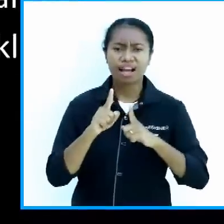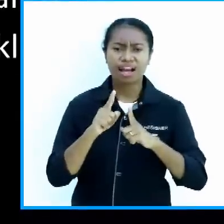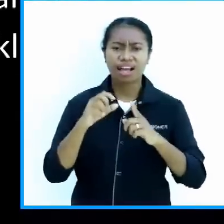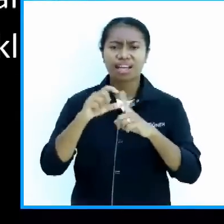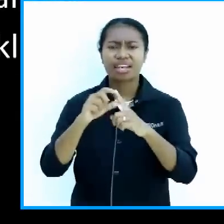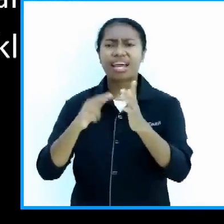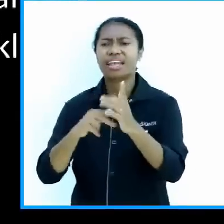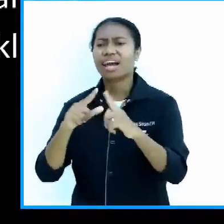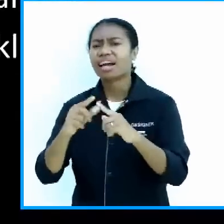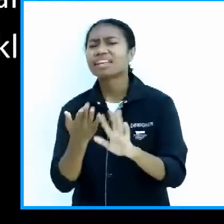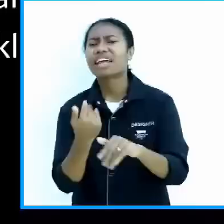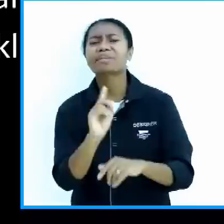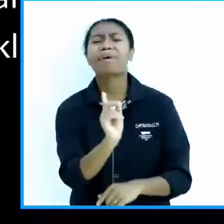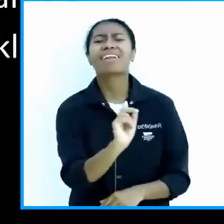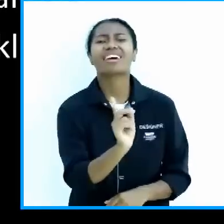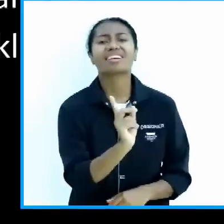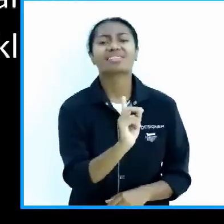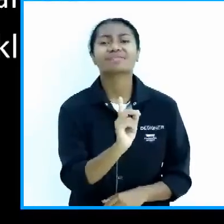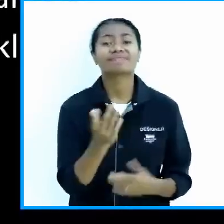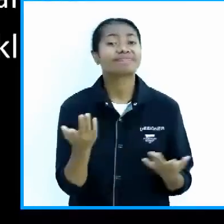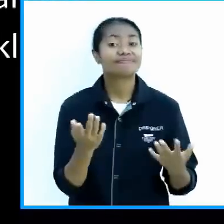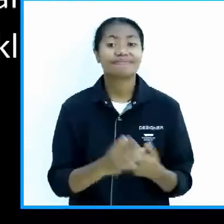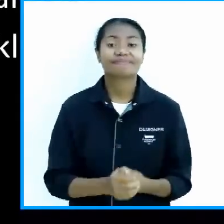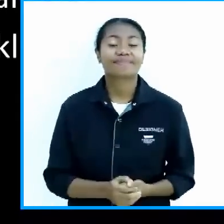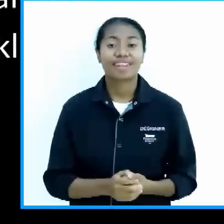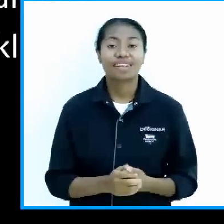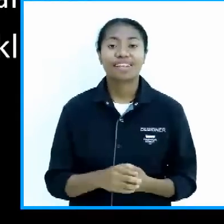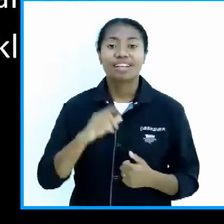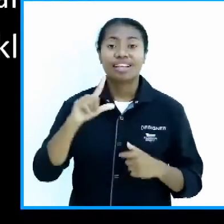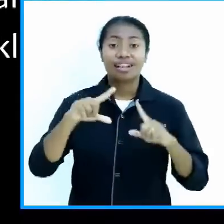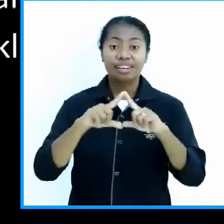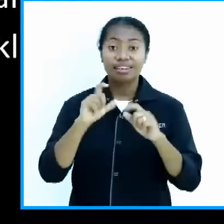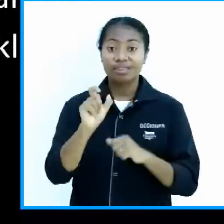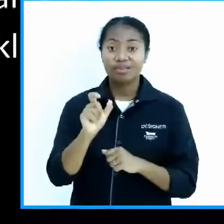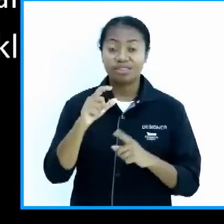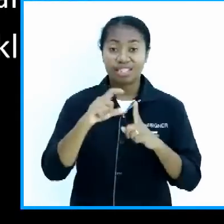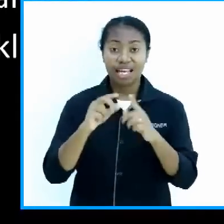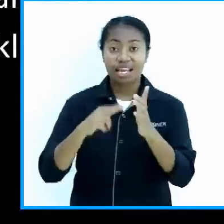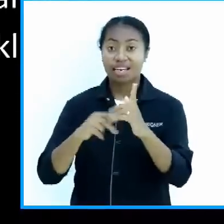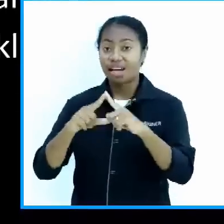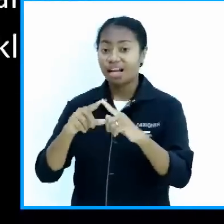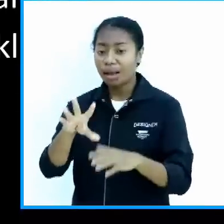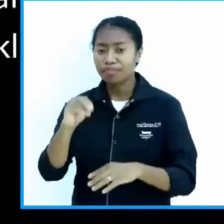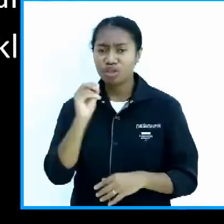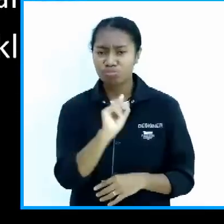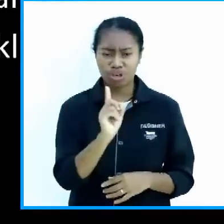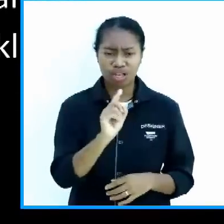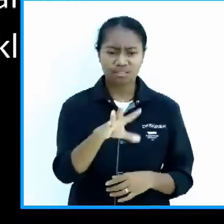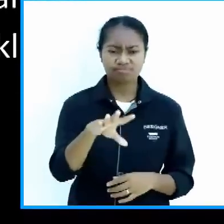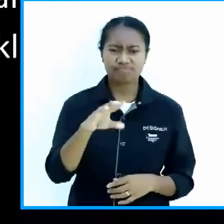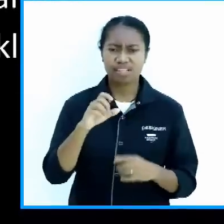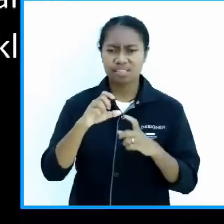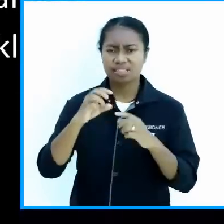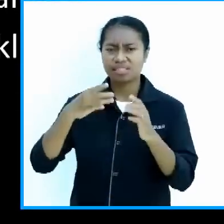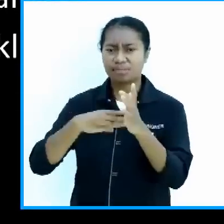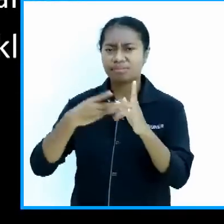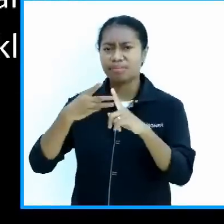DNA-nya dari mana diambilnya? Ya. Lalu DNA itu ambilnya bukan sembarang, berarti antikris ini harus ke